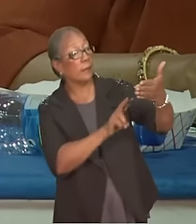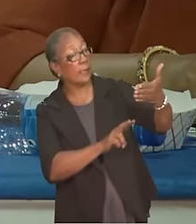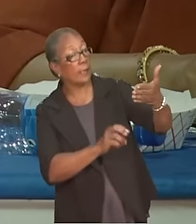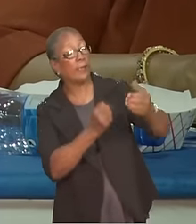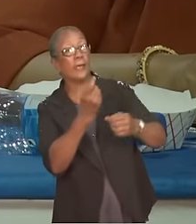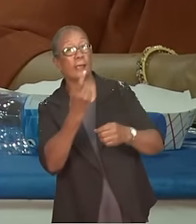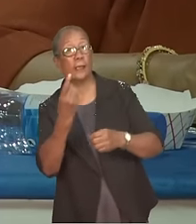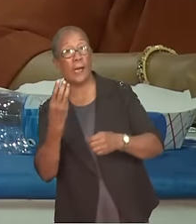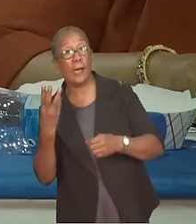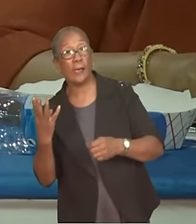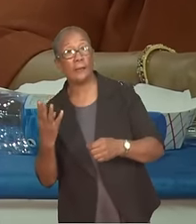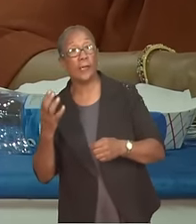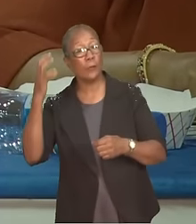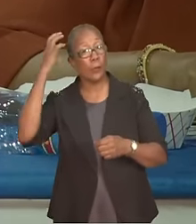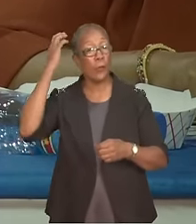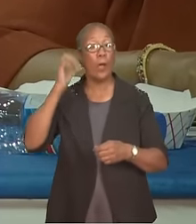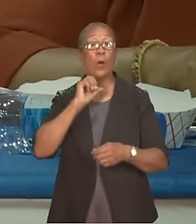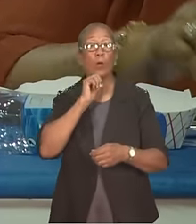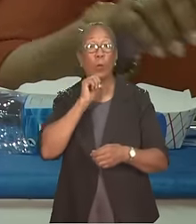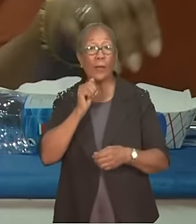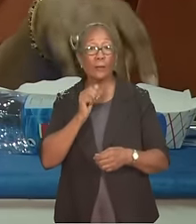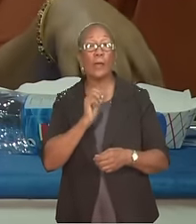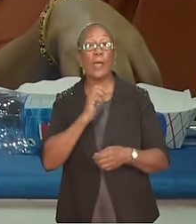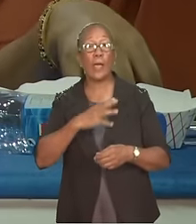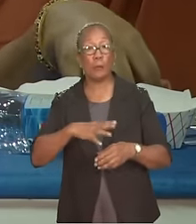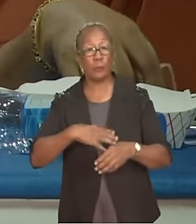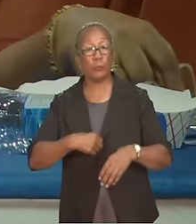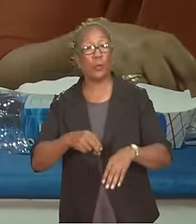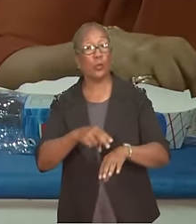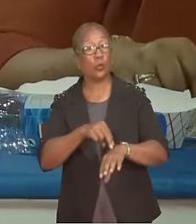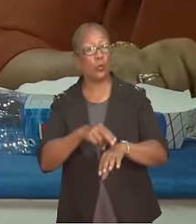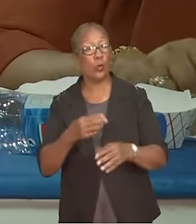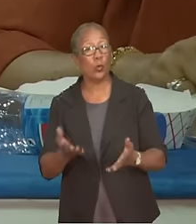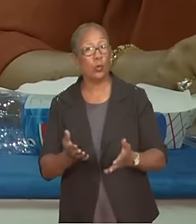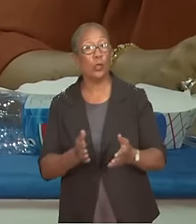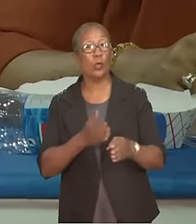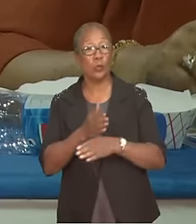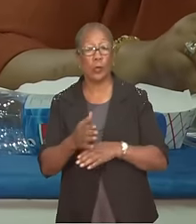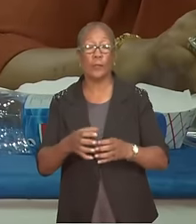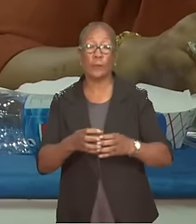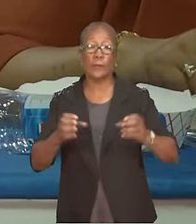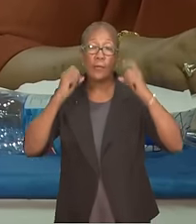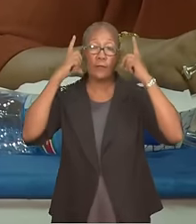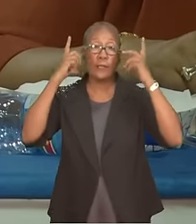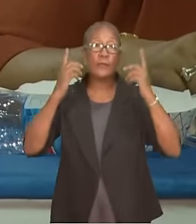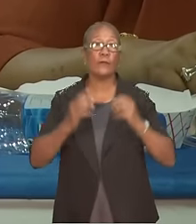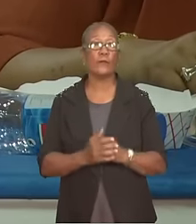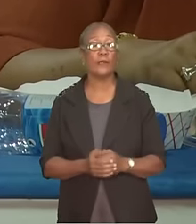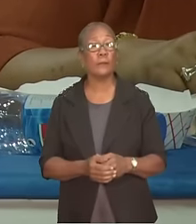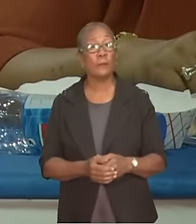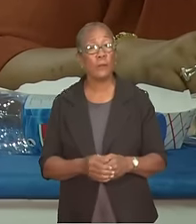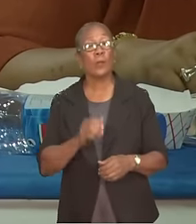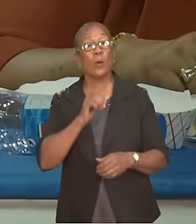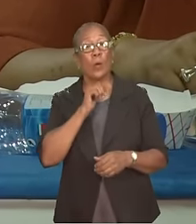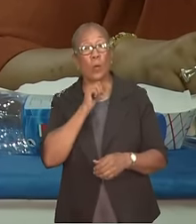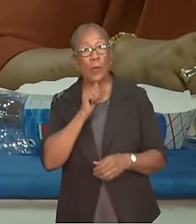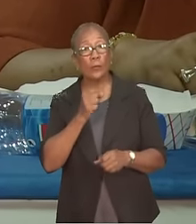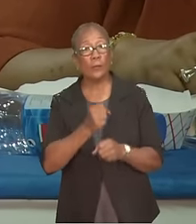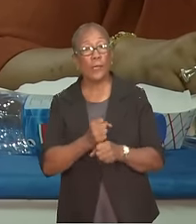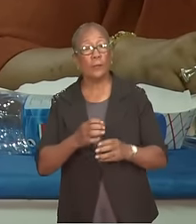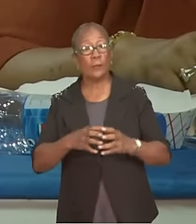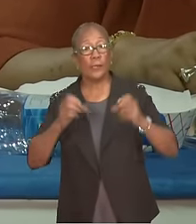aantal zaken. Eén, wat zijn de skills die gevraagd worden door het bedrijfsleven? Waar denkt het bedrijfsleven